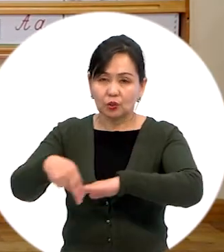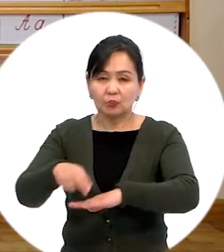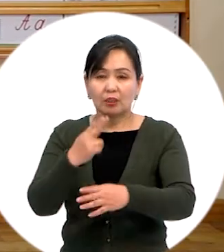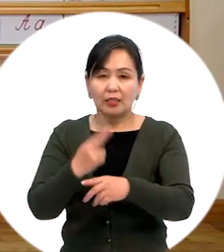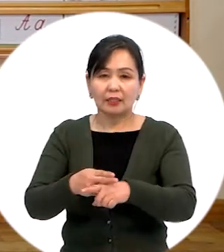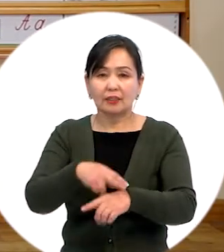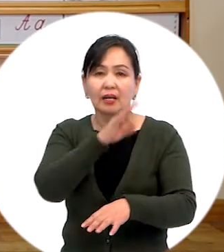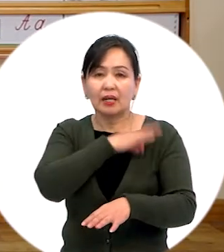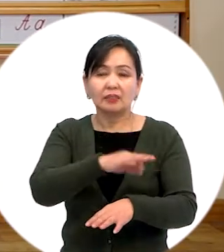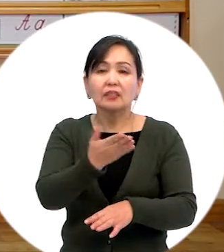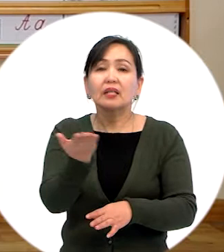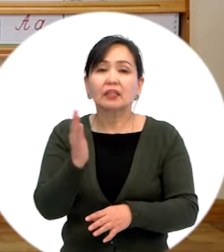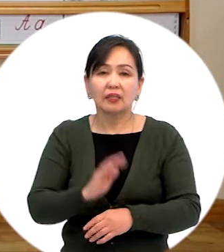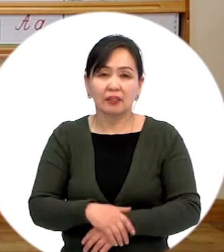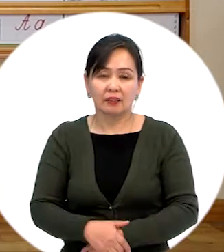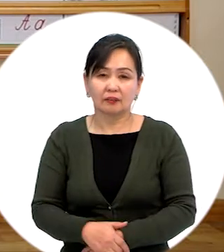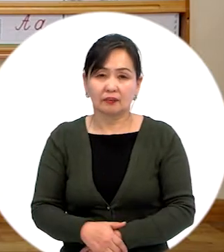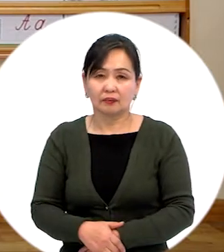харандаа ашиглаарай.